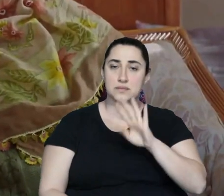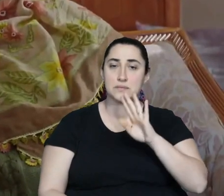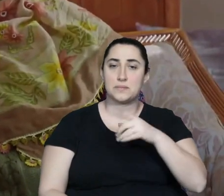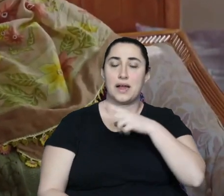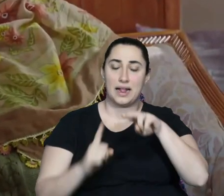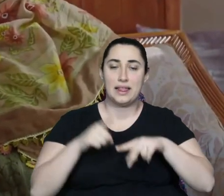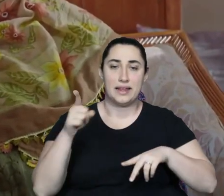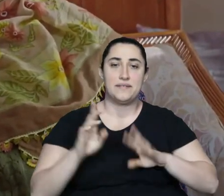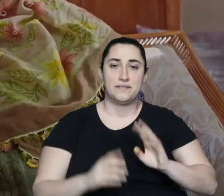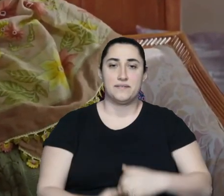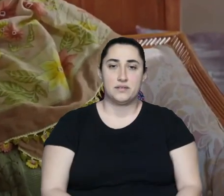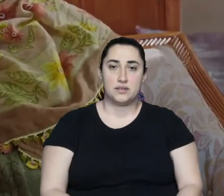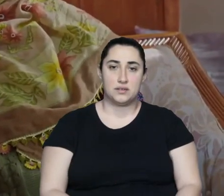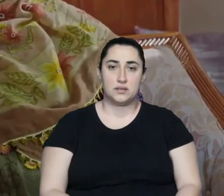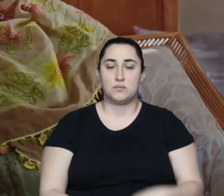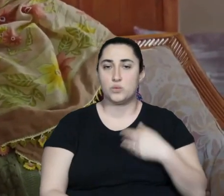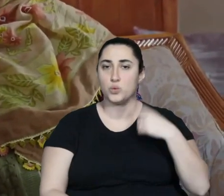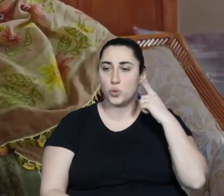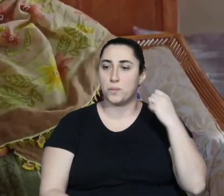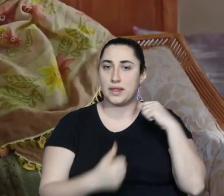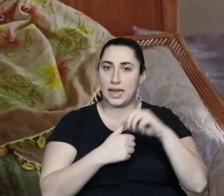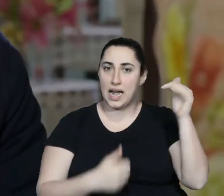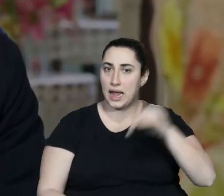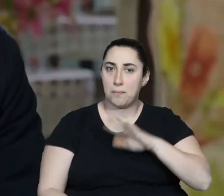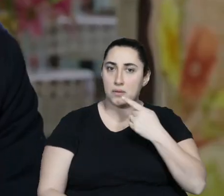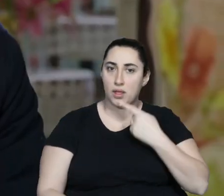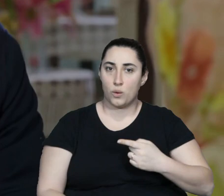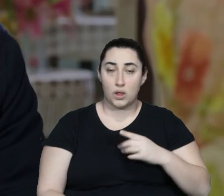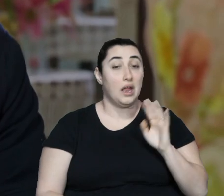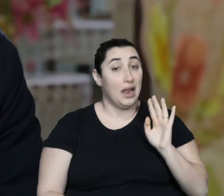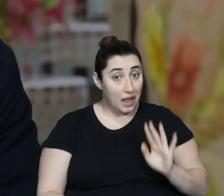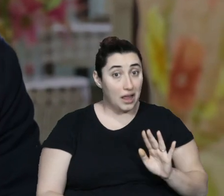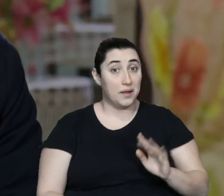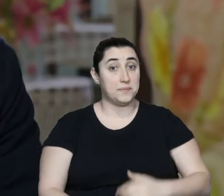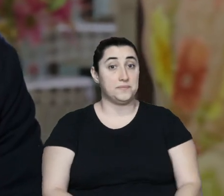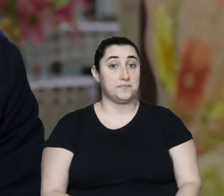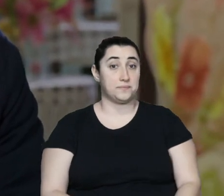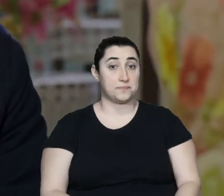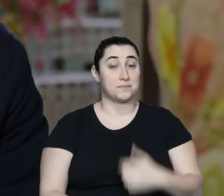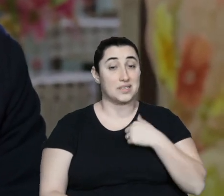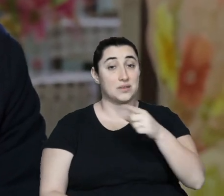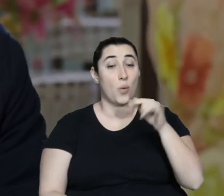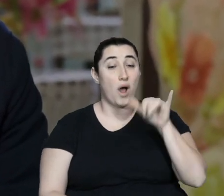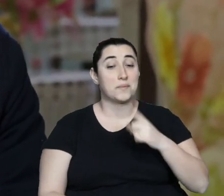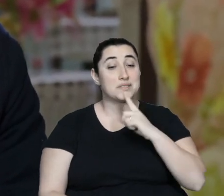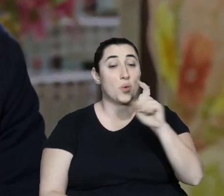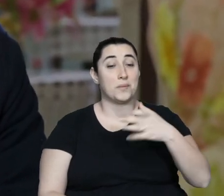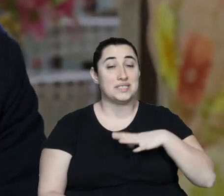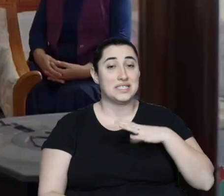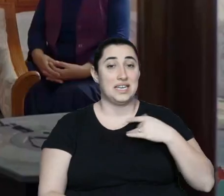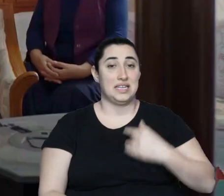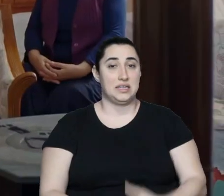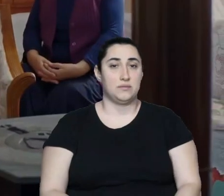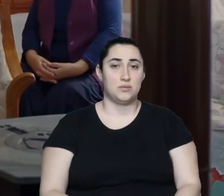Tamam o Alev. Duydum buralara gelmiş diyorlar. Ben de sana onunla ilgili bir şeyler